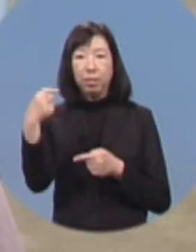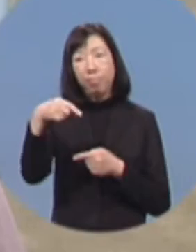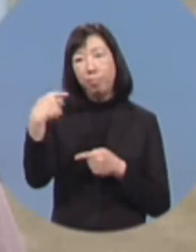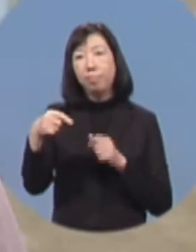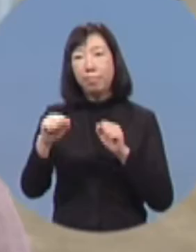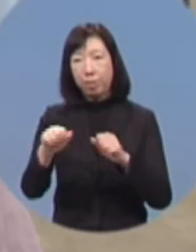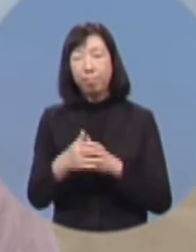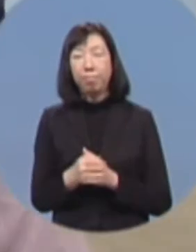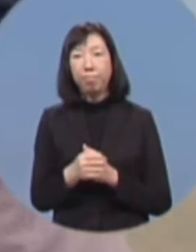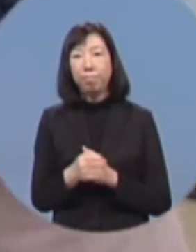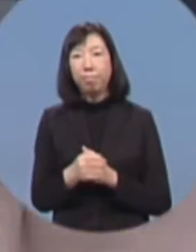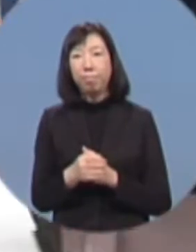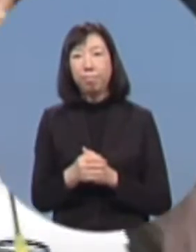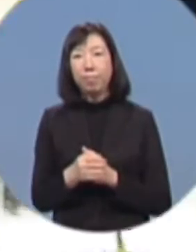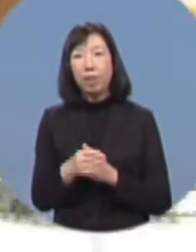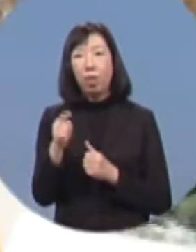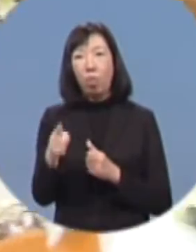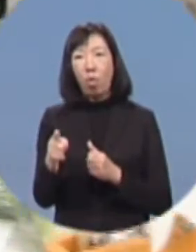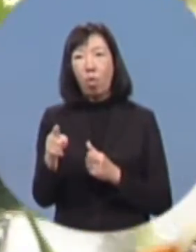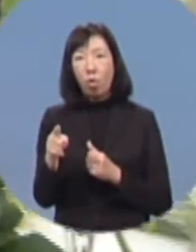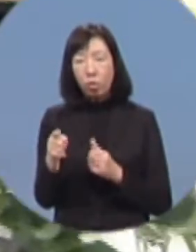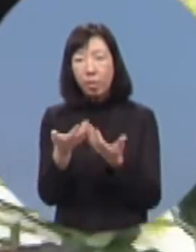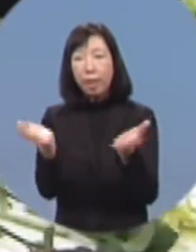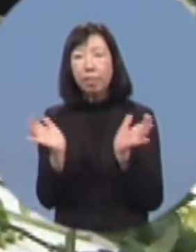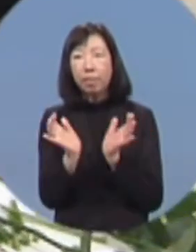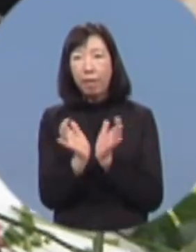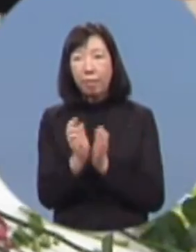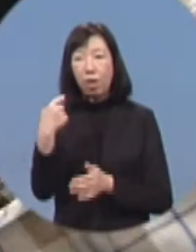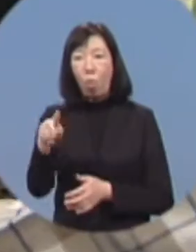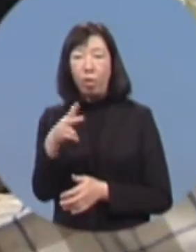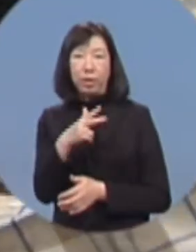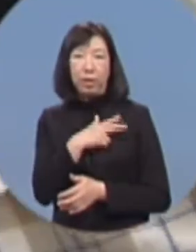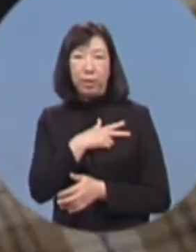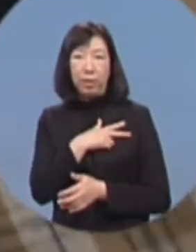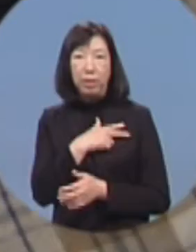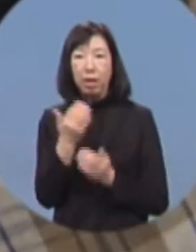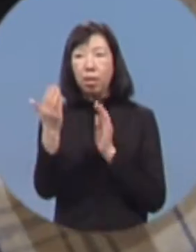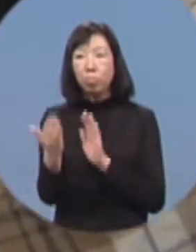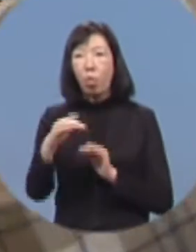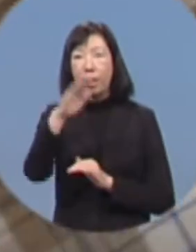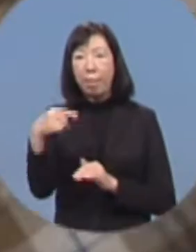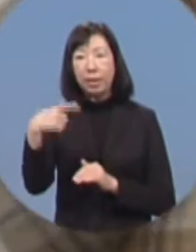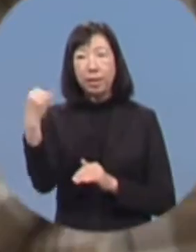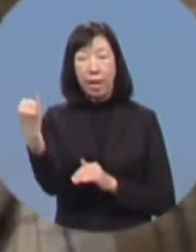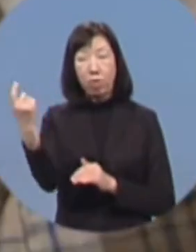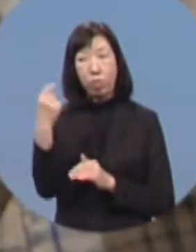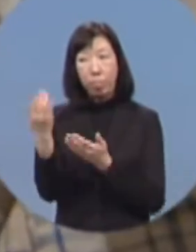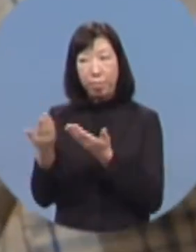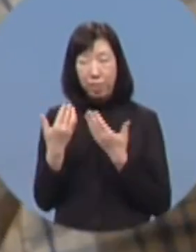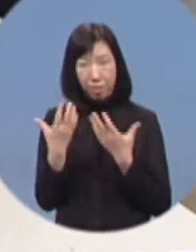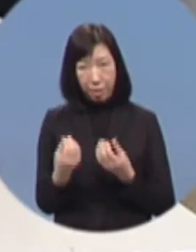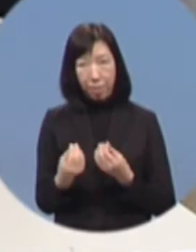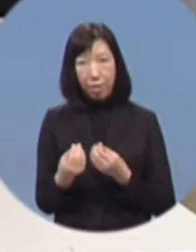。フラワーデザイナーの団体で講師を務める向こう山先生に教えていただきました